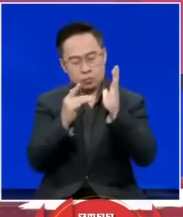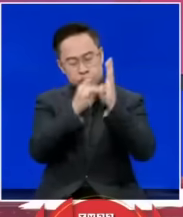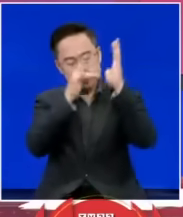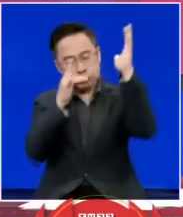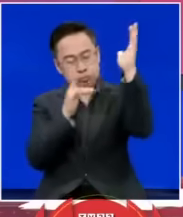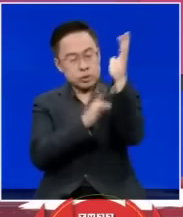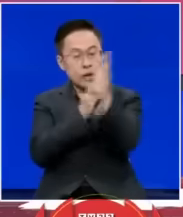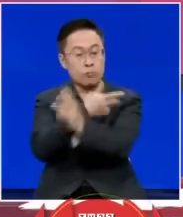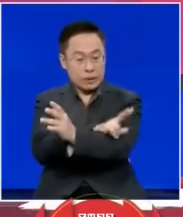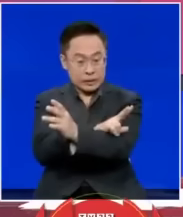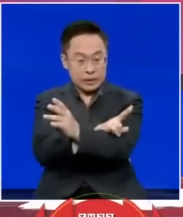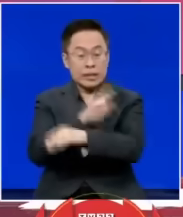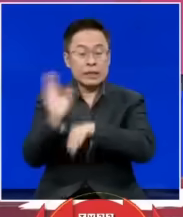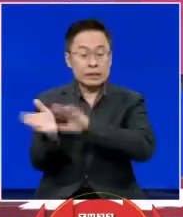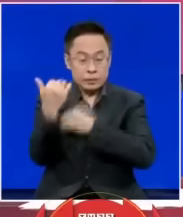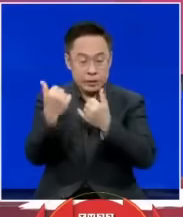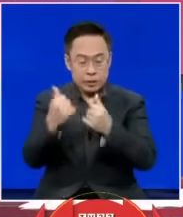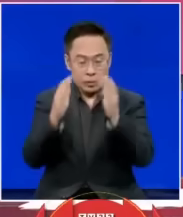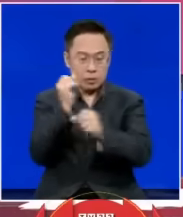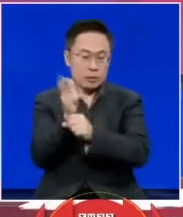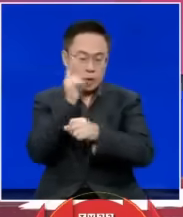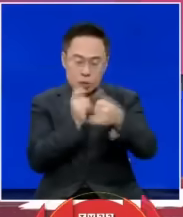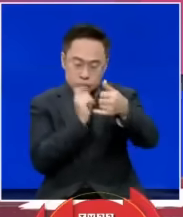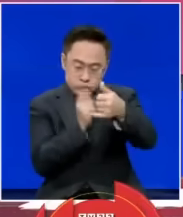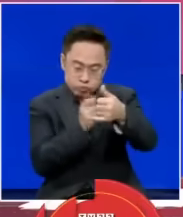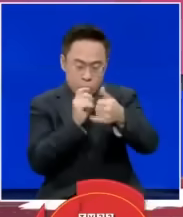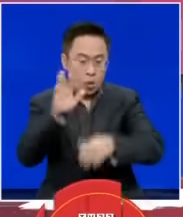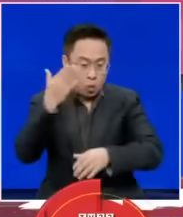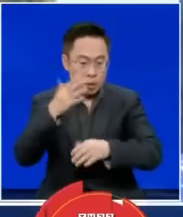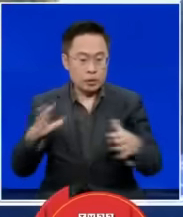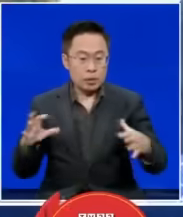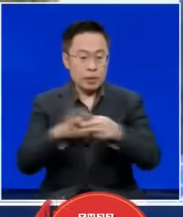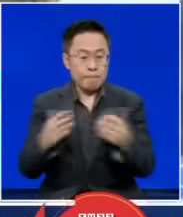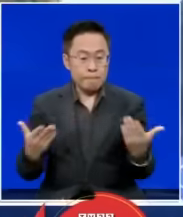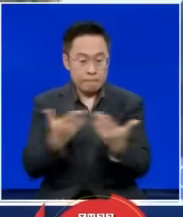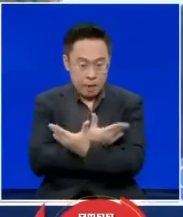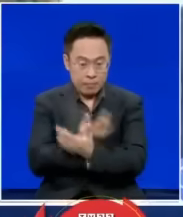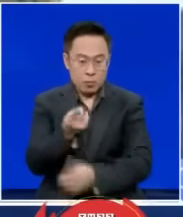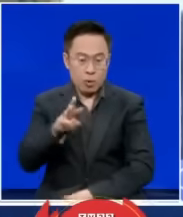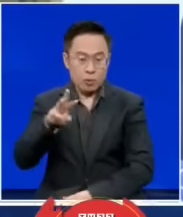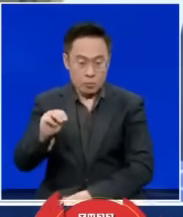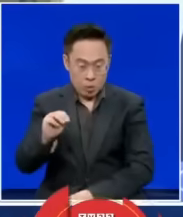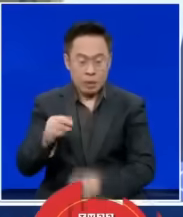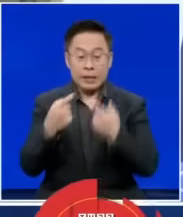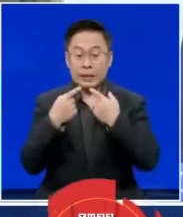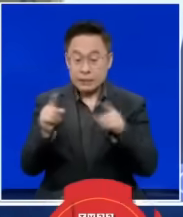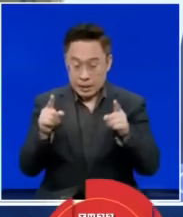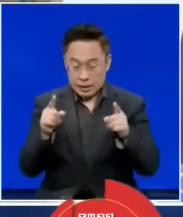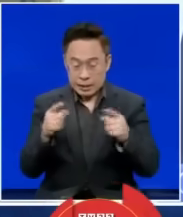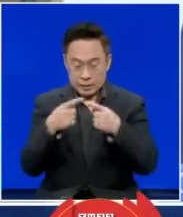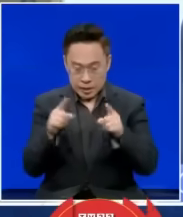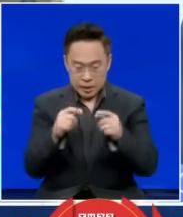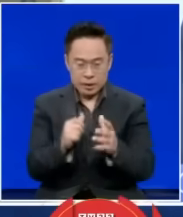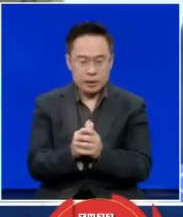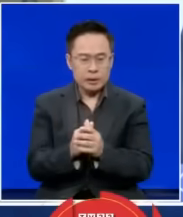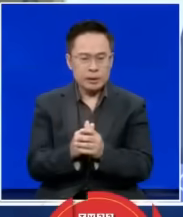ไปดักรอกันนะแล้วก็ไปสัมภาษณ์กันถึงเรื่องประเด็นการปรับครม.ทีนี้มันมีภารกิจที่ยังค้างอยู่ก็คือเรื่อง